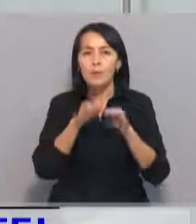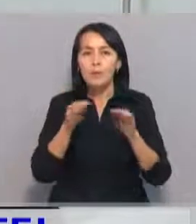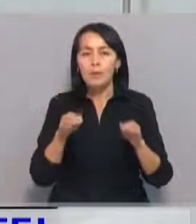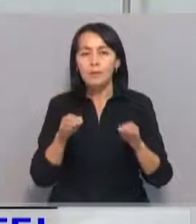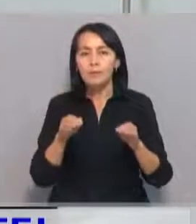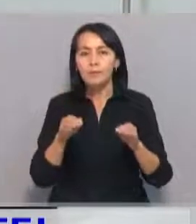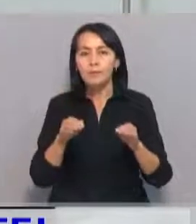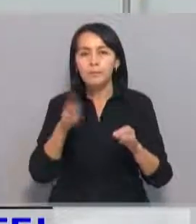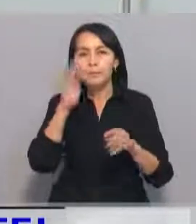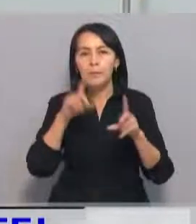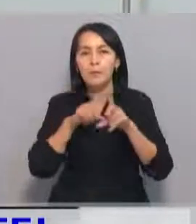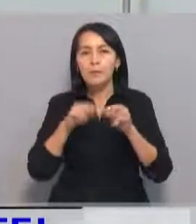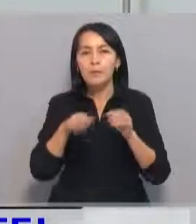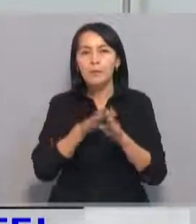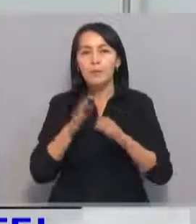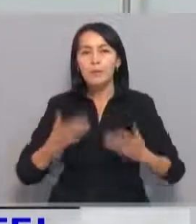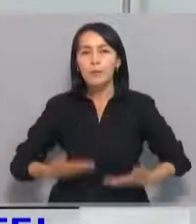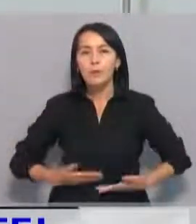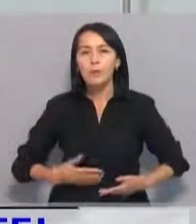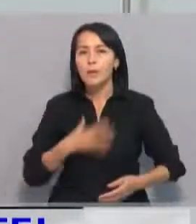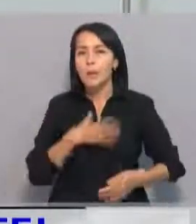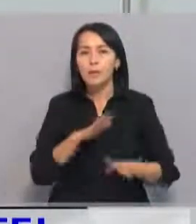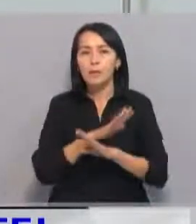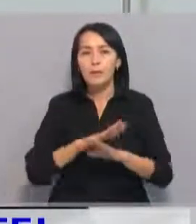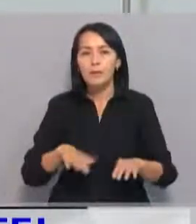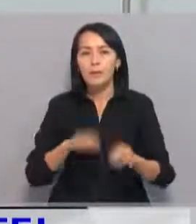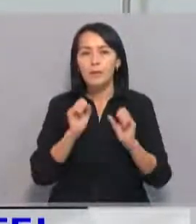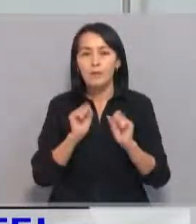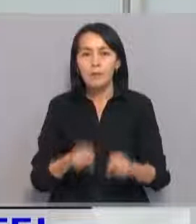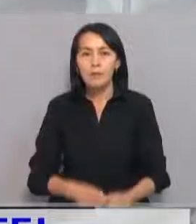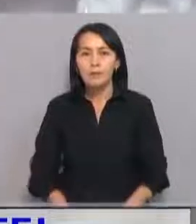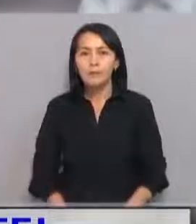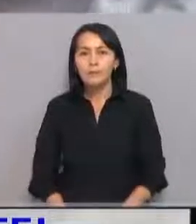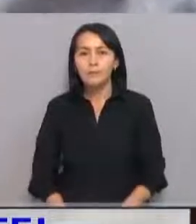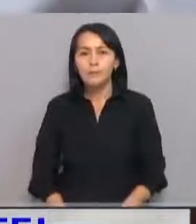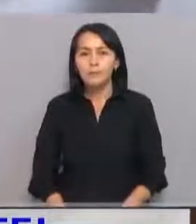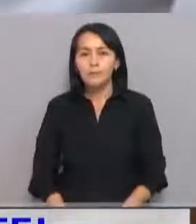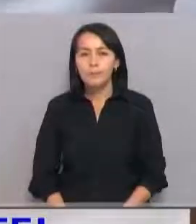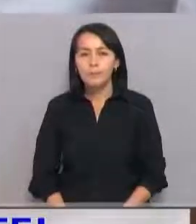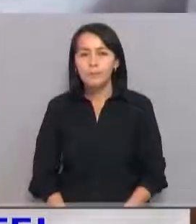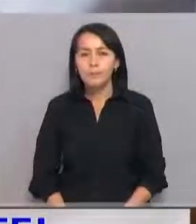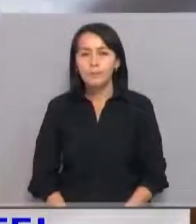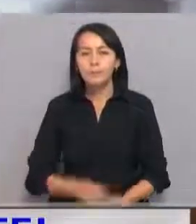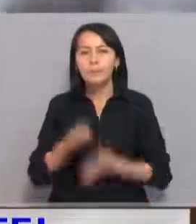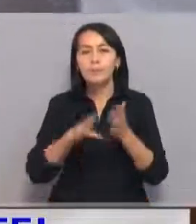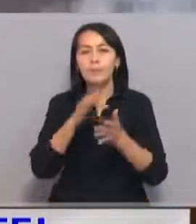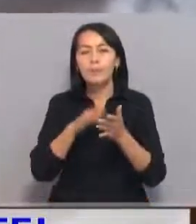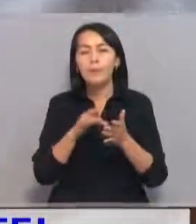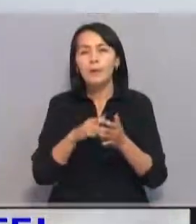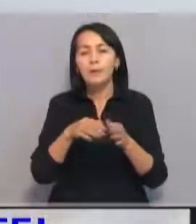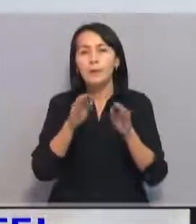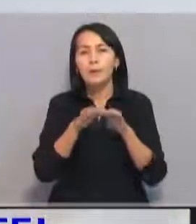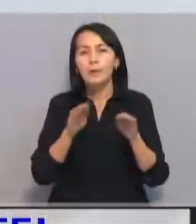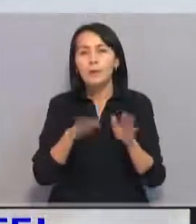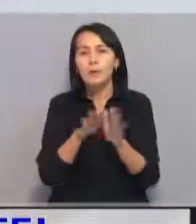осы білім ордасындағы өтетін өміріне алаңдамауына әбден болады деп айтқым келеді. Орталықта оқушыларға кітап